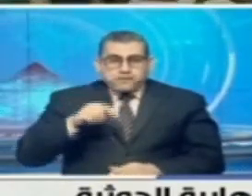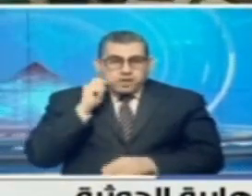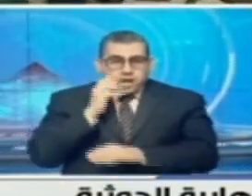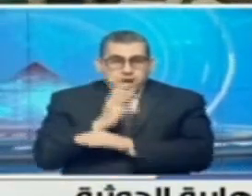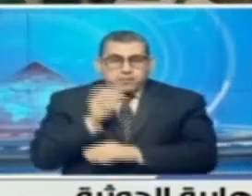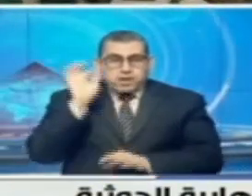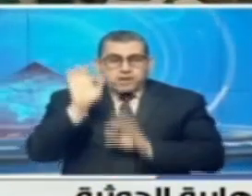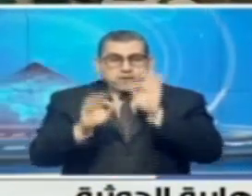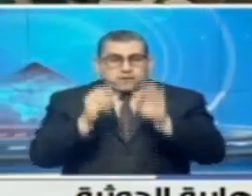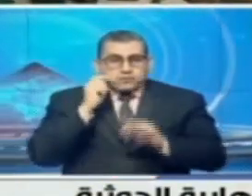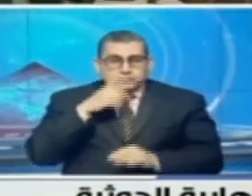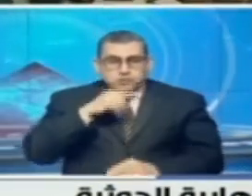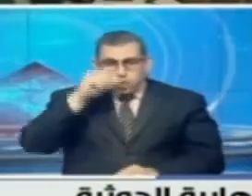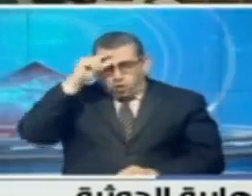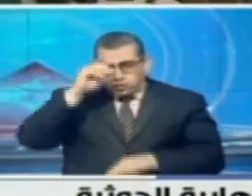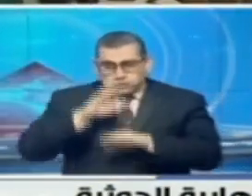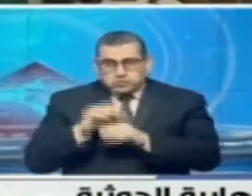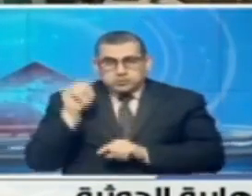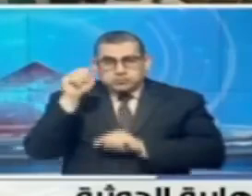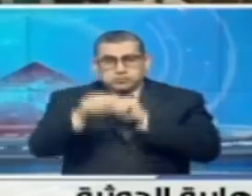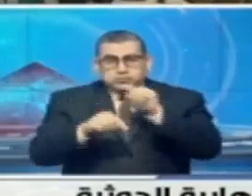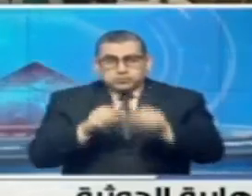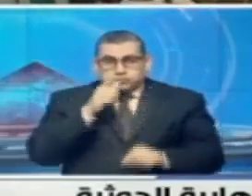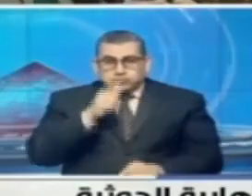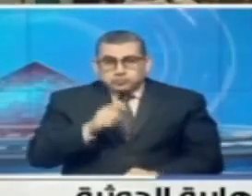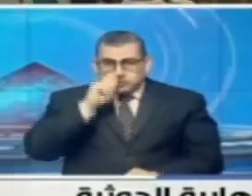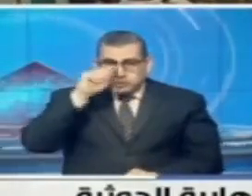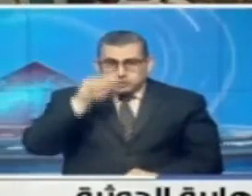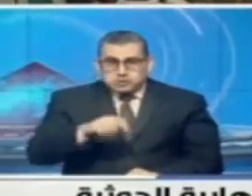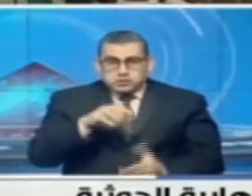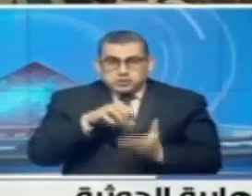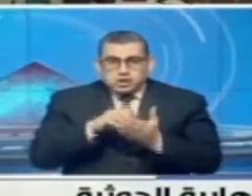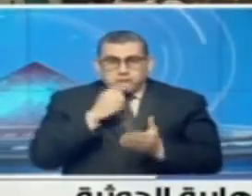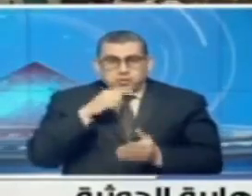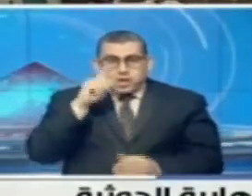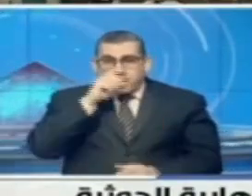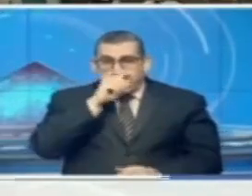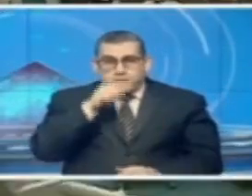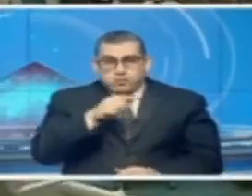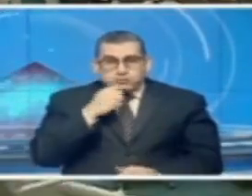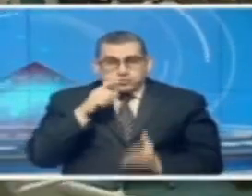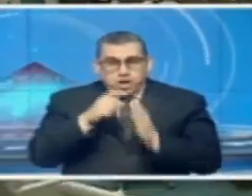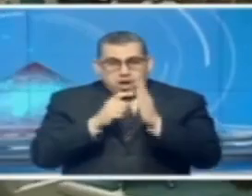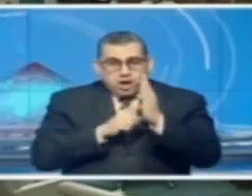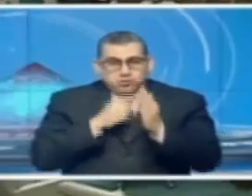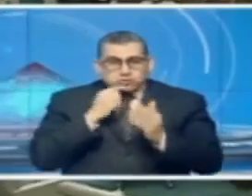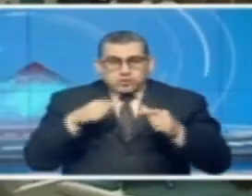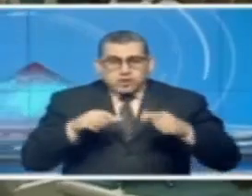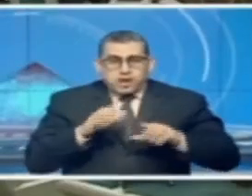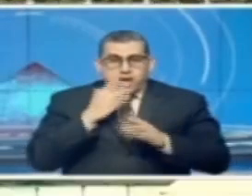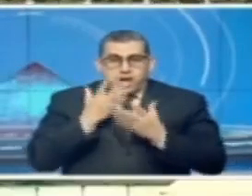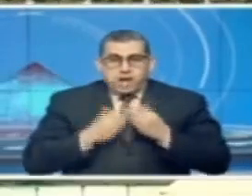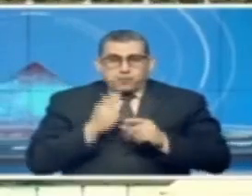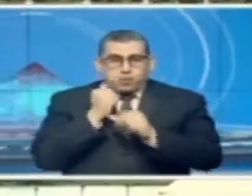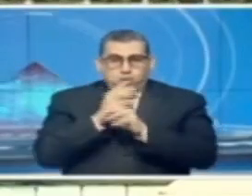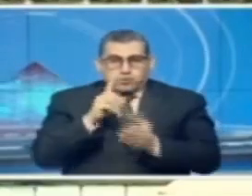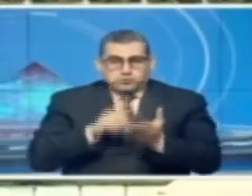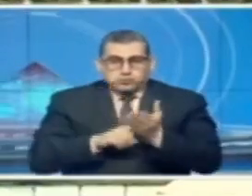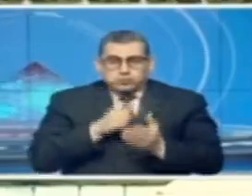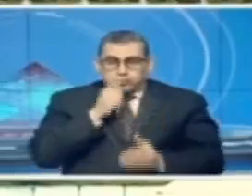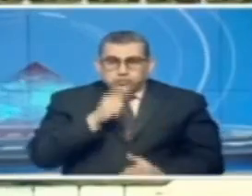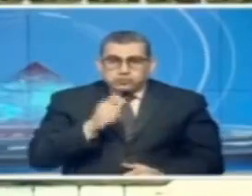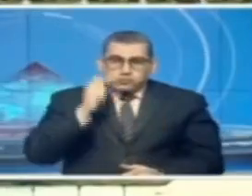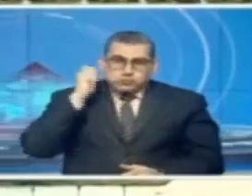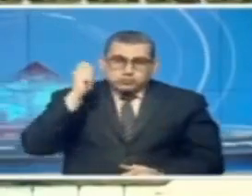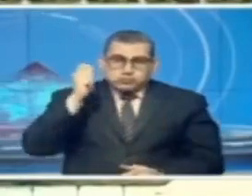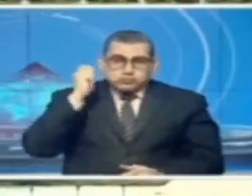الحوثي ضد الدول العربية، والدعم الكامل لما تتخذه الإمارات من إجراءات لحماية أمنها القومي. بالشجب والإدانة،